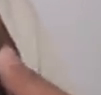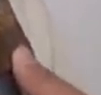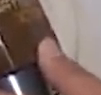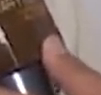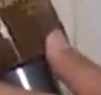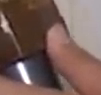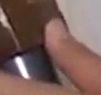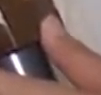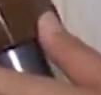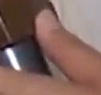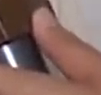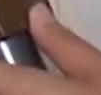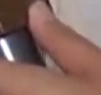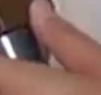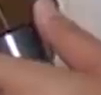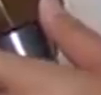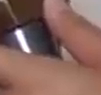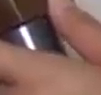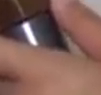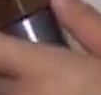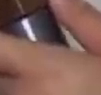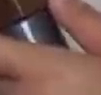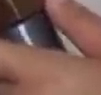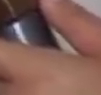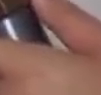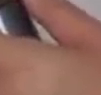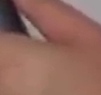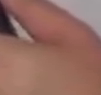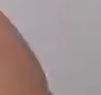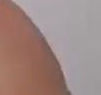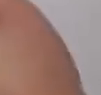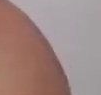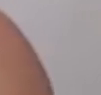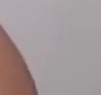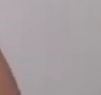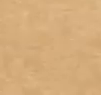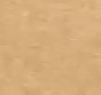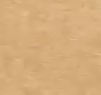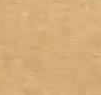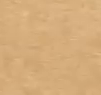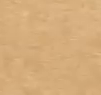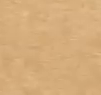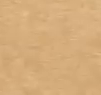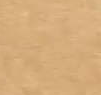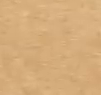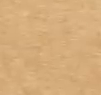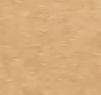salamat po, sir, sa ganito nalaman namin na makakawin na yung anak ko. Salamat po.